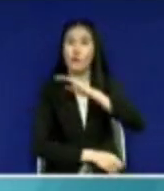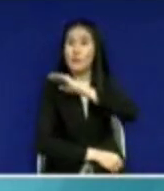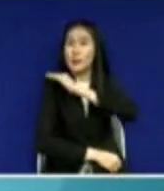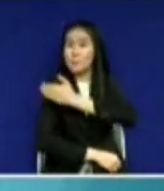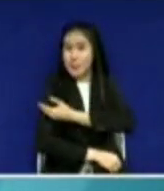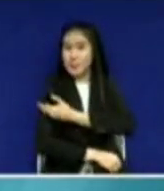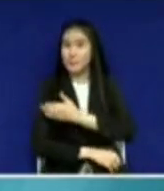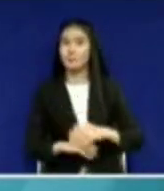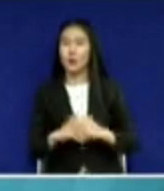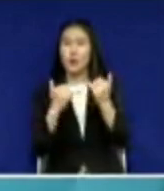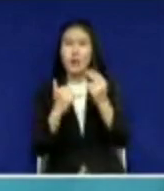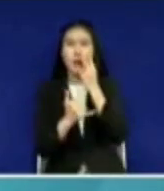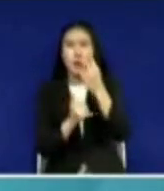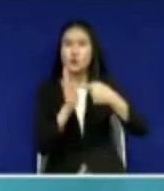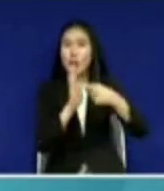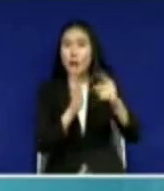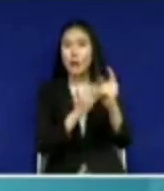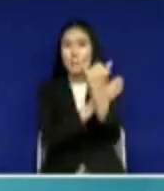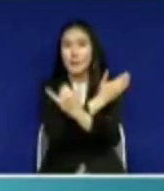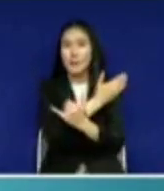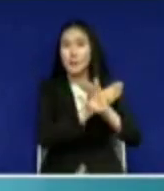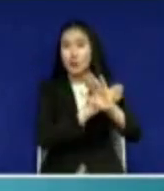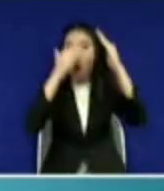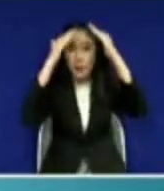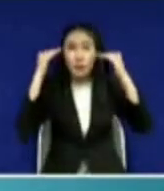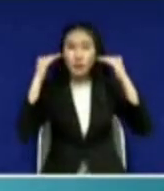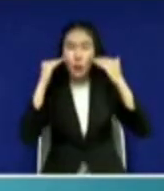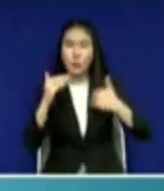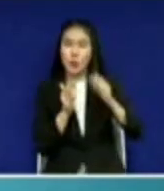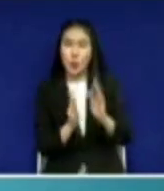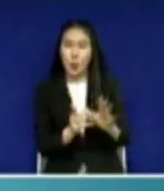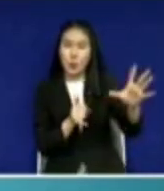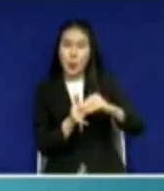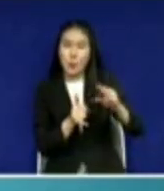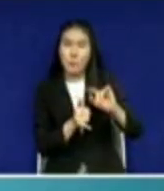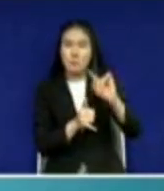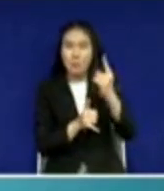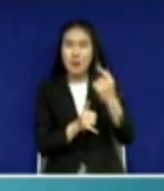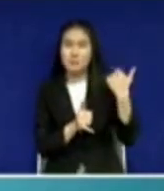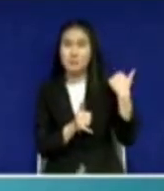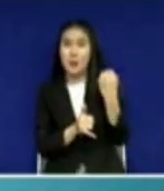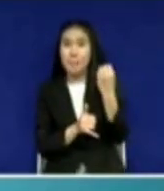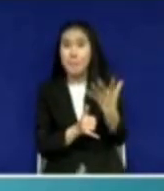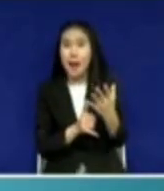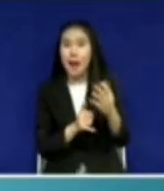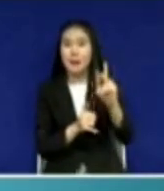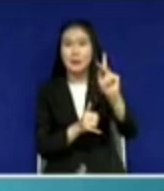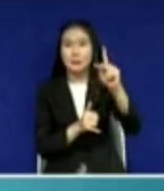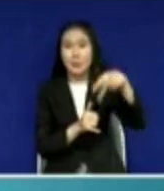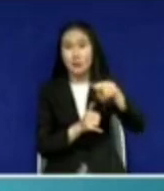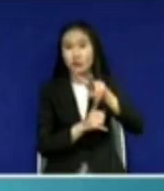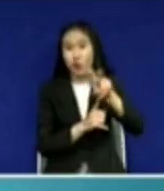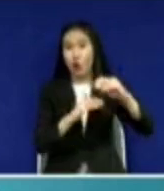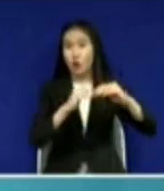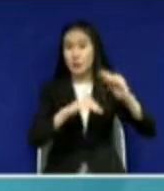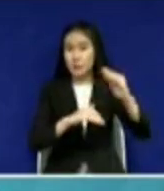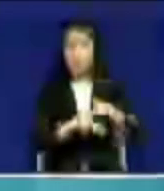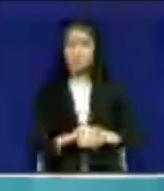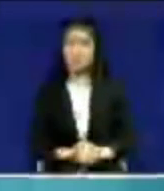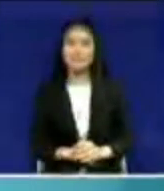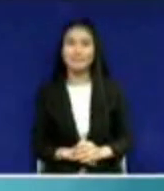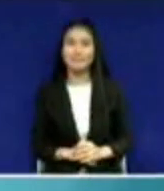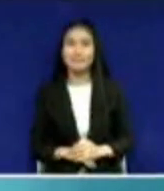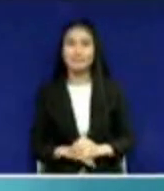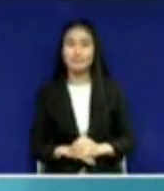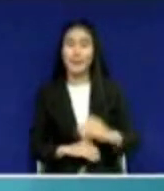วันนี้ค่ะอินโดนีเซียจะมีจำนวนผู้ป่วยรายใหม่เพิ่มขึ้นค่อนข้างมากนะคะอยู่ในหลักถึง 1,200 คนค่ะและเ